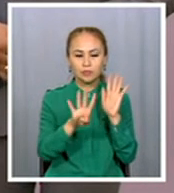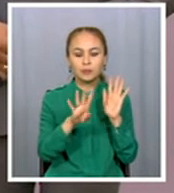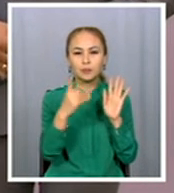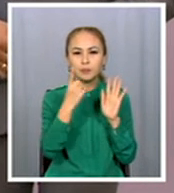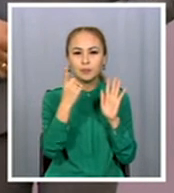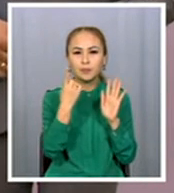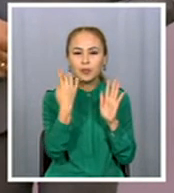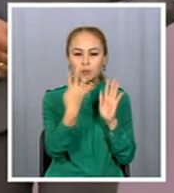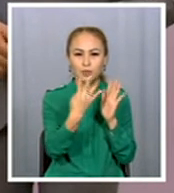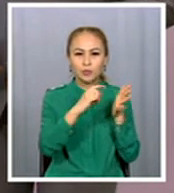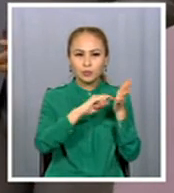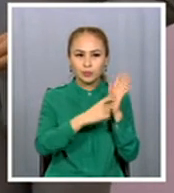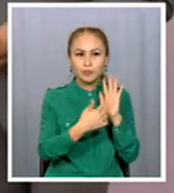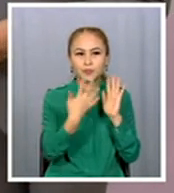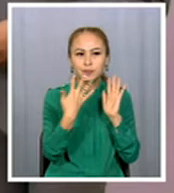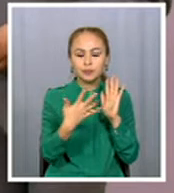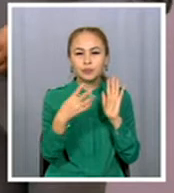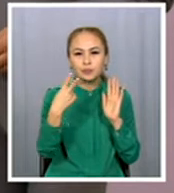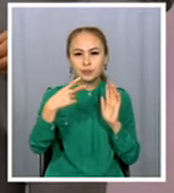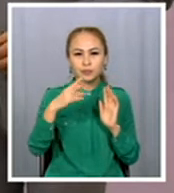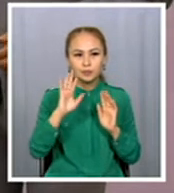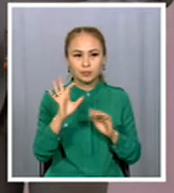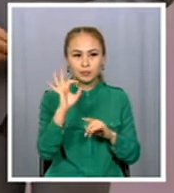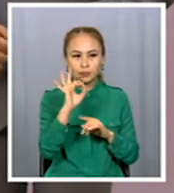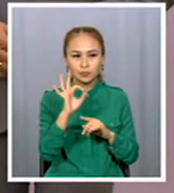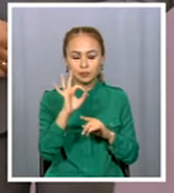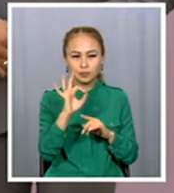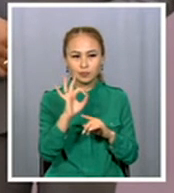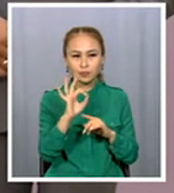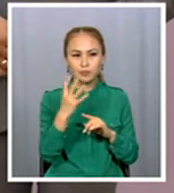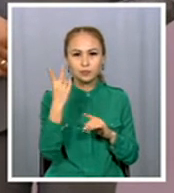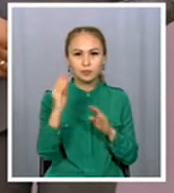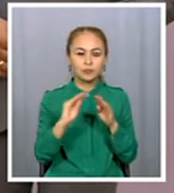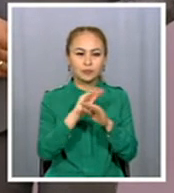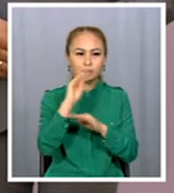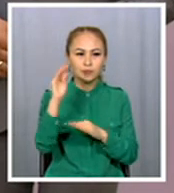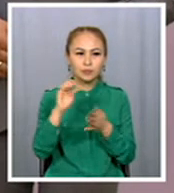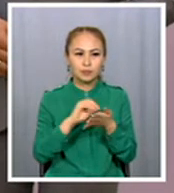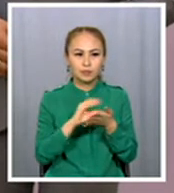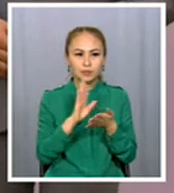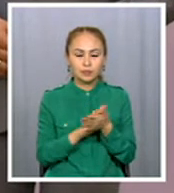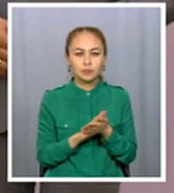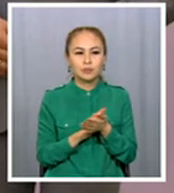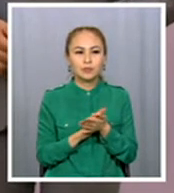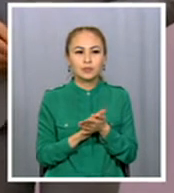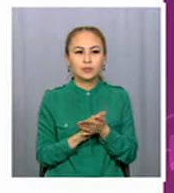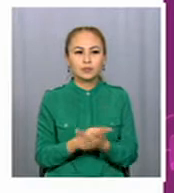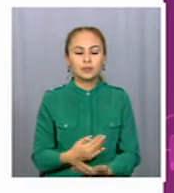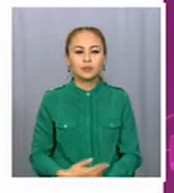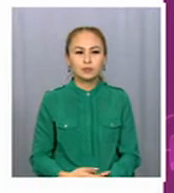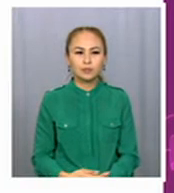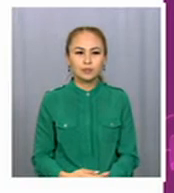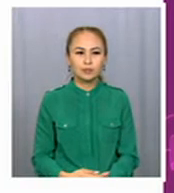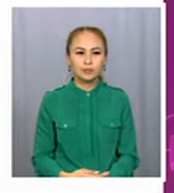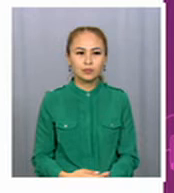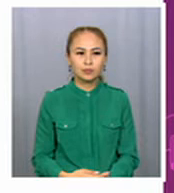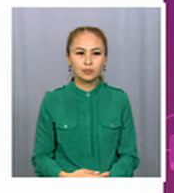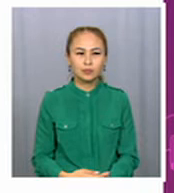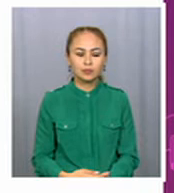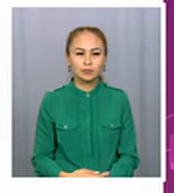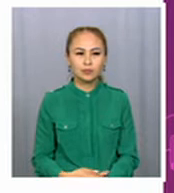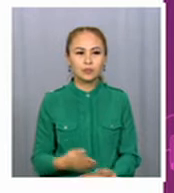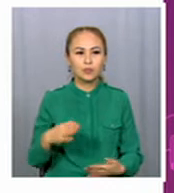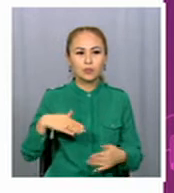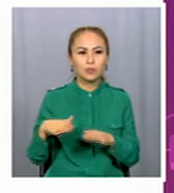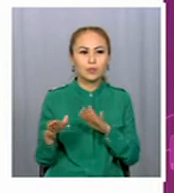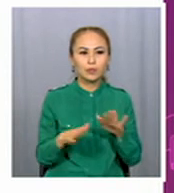көбейтеміз. Көбейтінінің мәні 20-ға тең. 20-ның 0-ін жазамыз, 2-сін ойда сақтаймыз. Содан